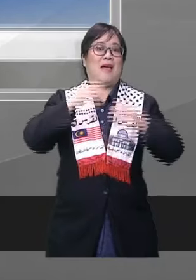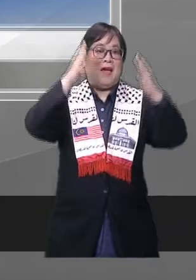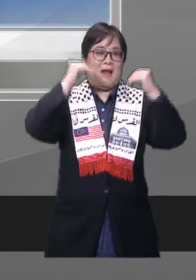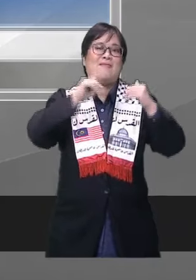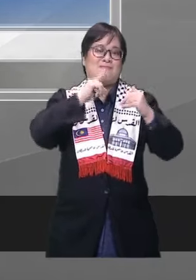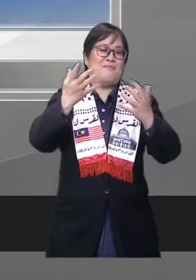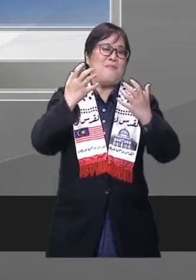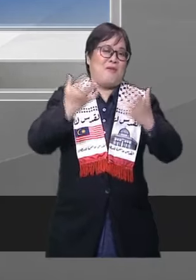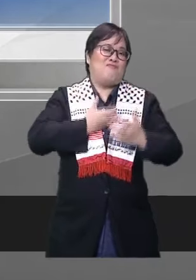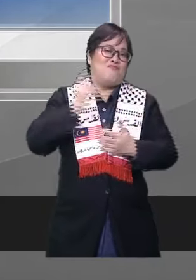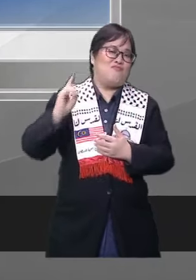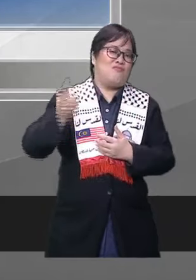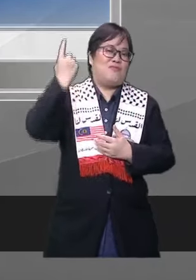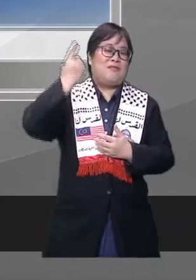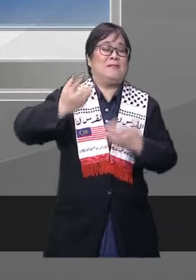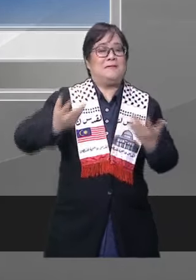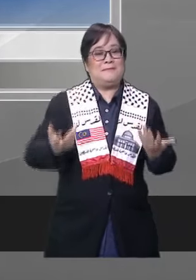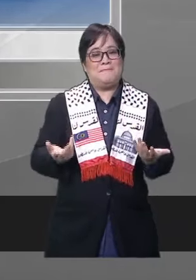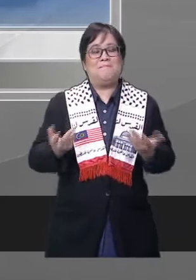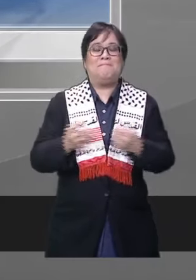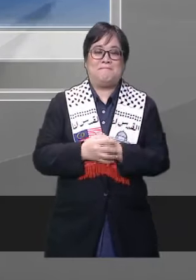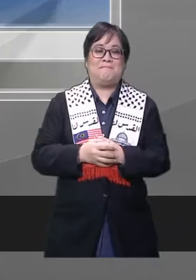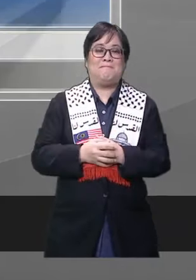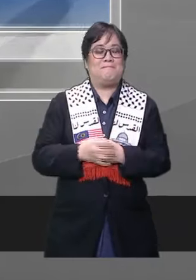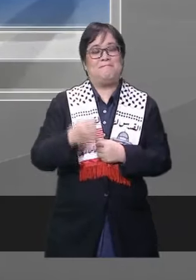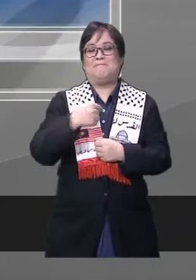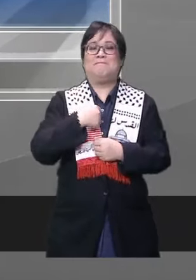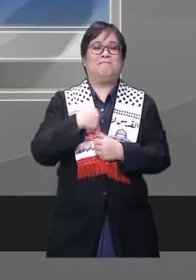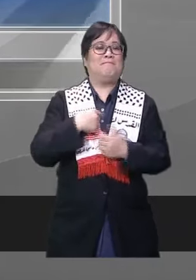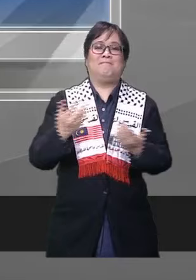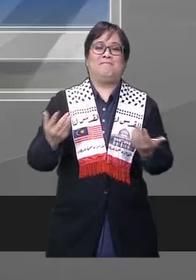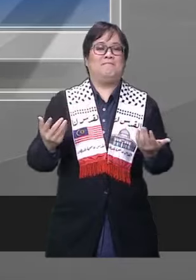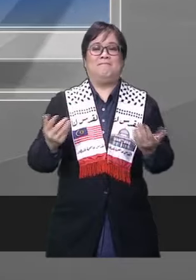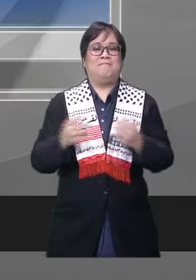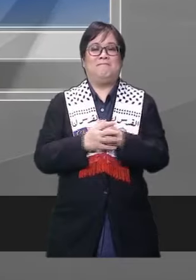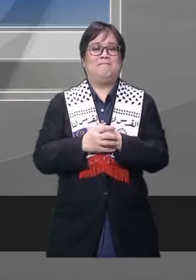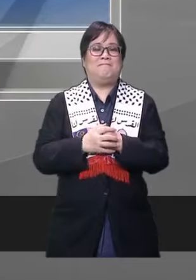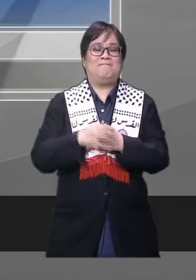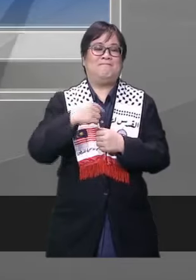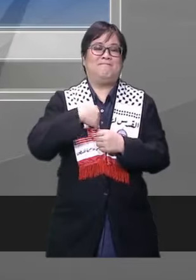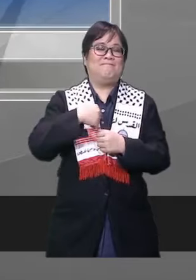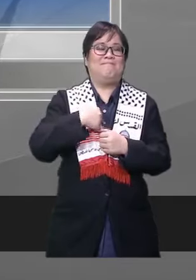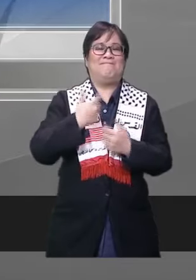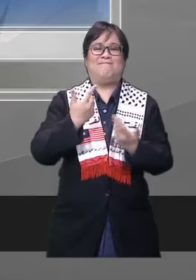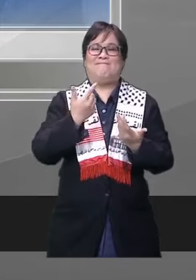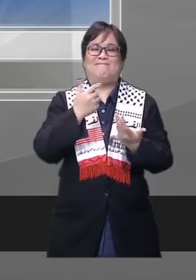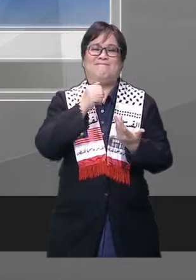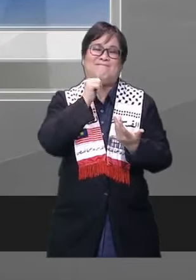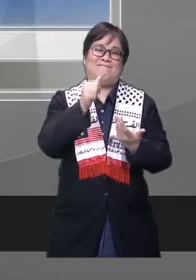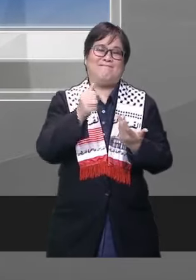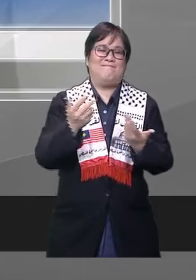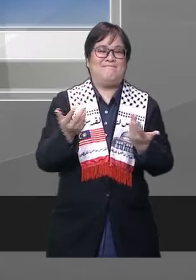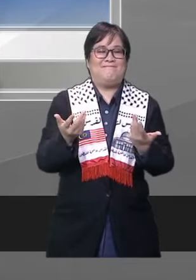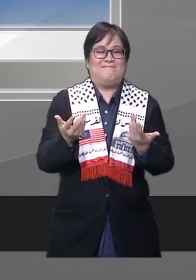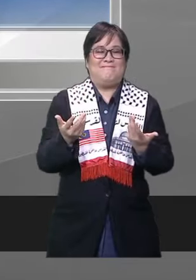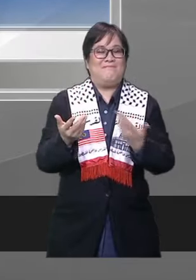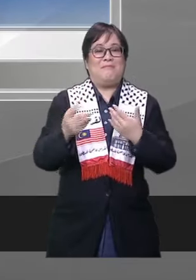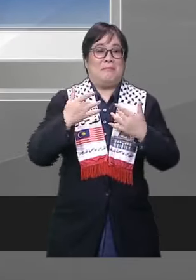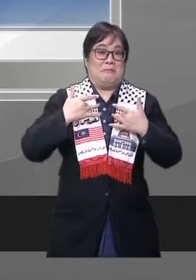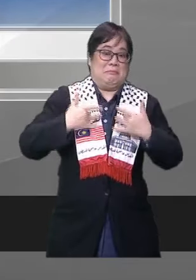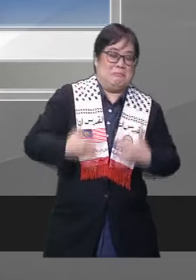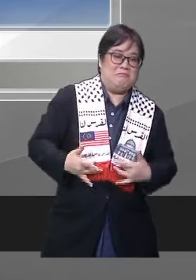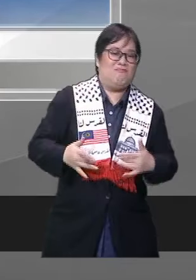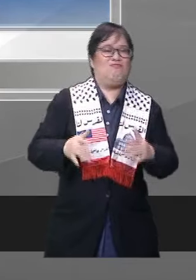tinggi untuk dapat gold medal, so saya tak entah, saya tak rasa macam apa nama dia kecewa